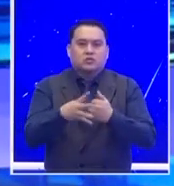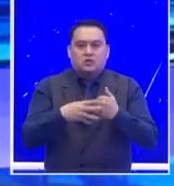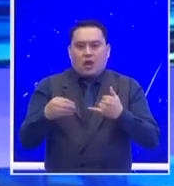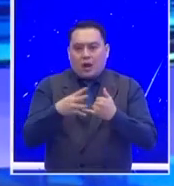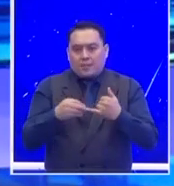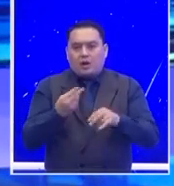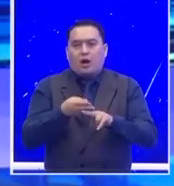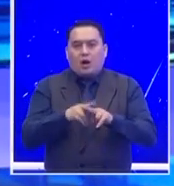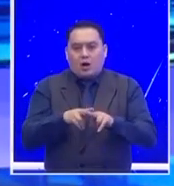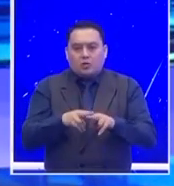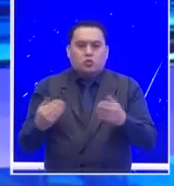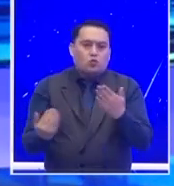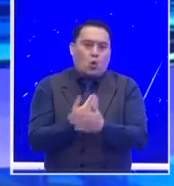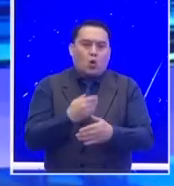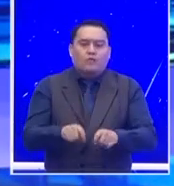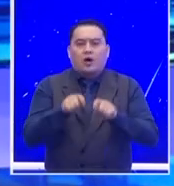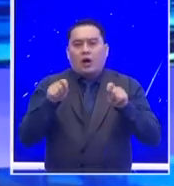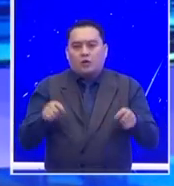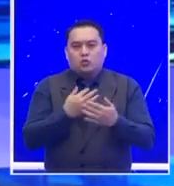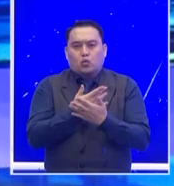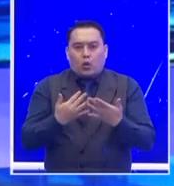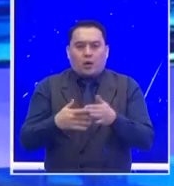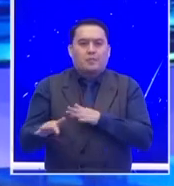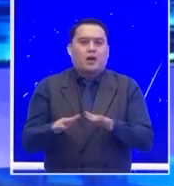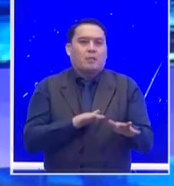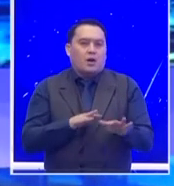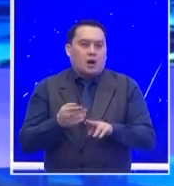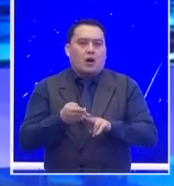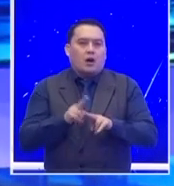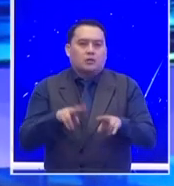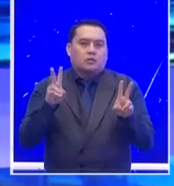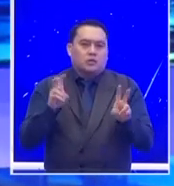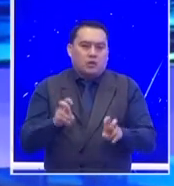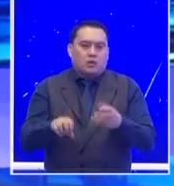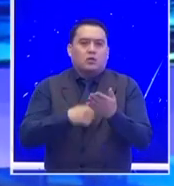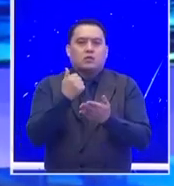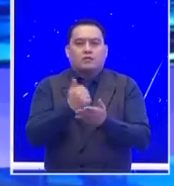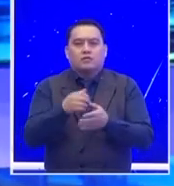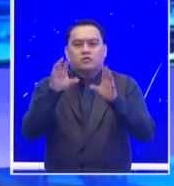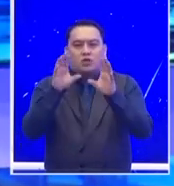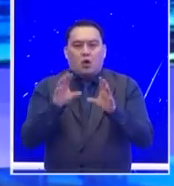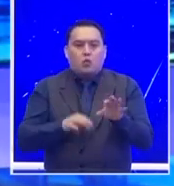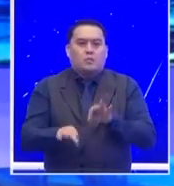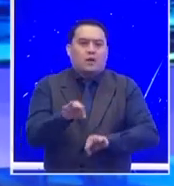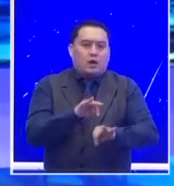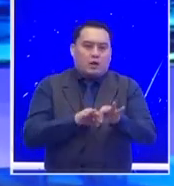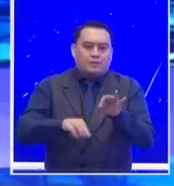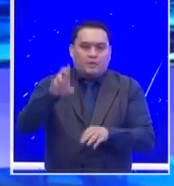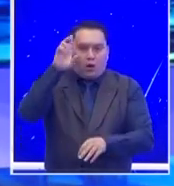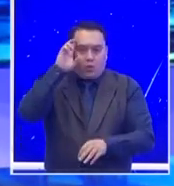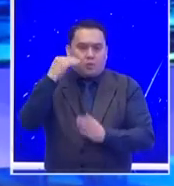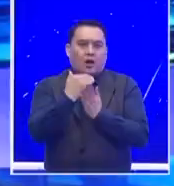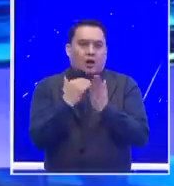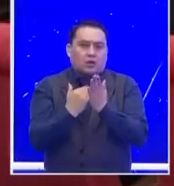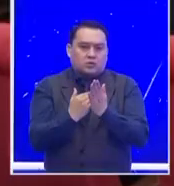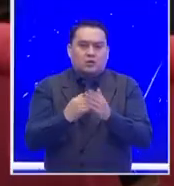недр, открытие новых месторождений и других мероприятий. Эти темы легли в основу законопроекта концепции государственной